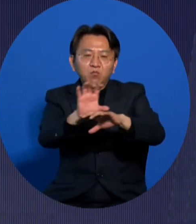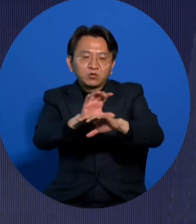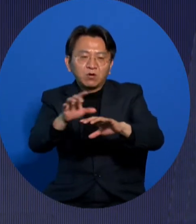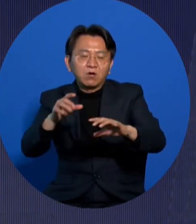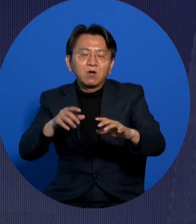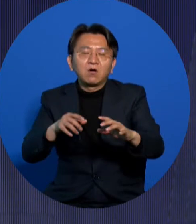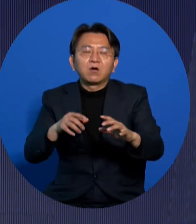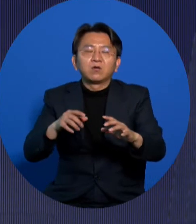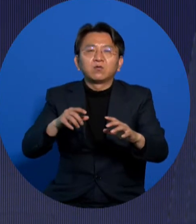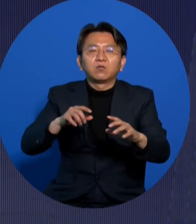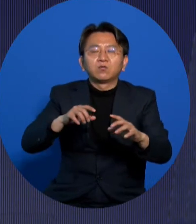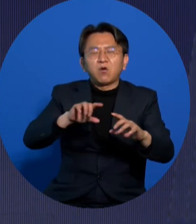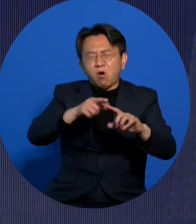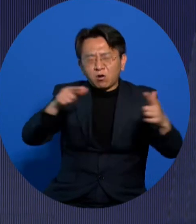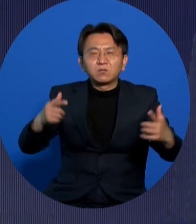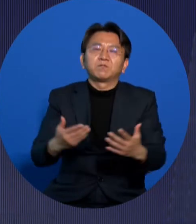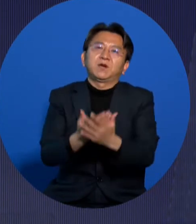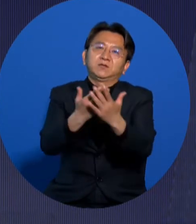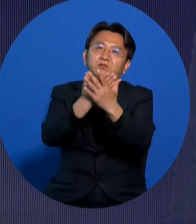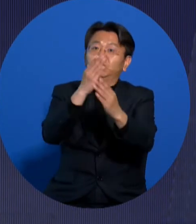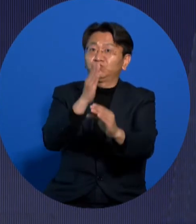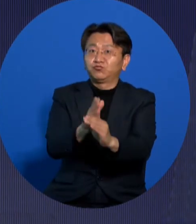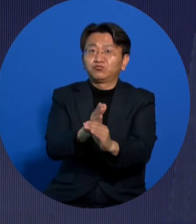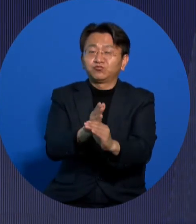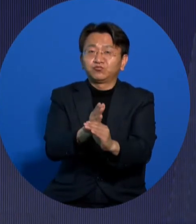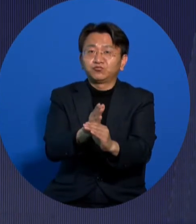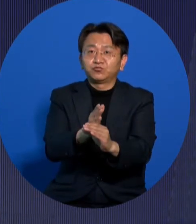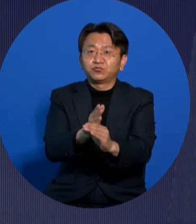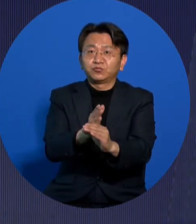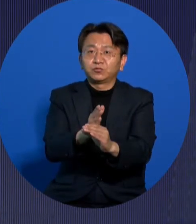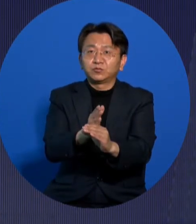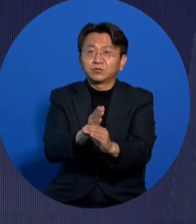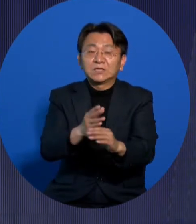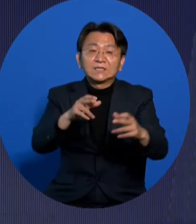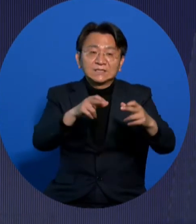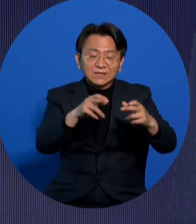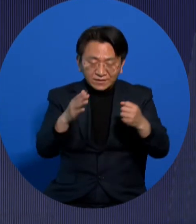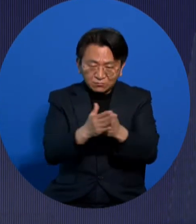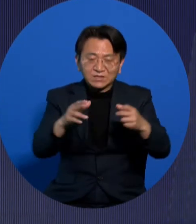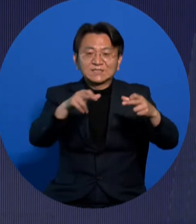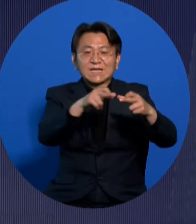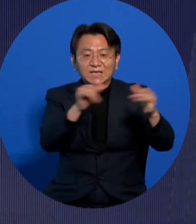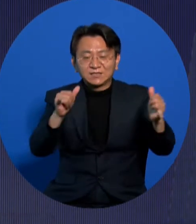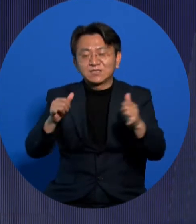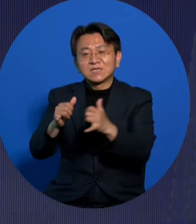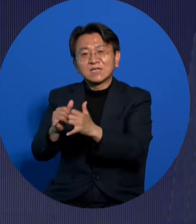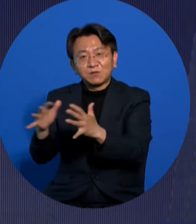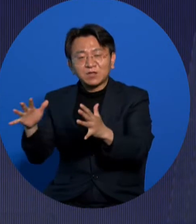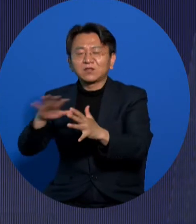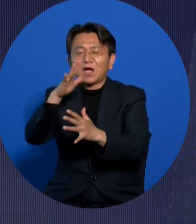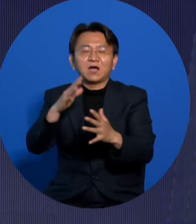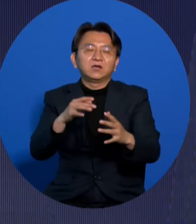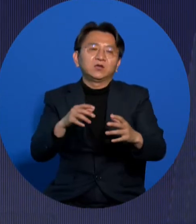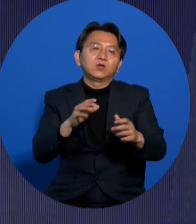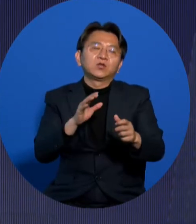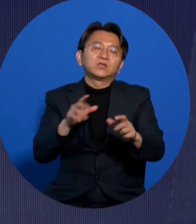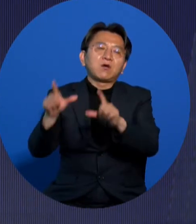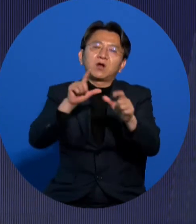있습니다. 이러한 과학의 발달에 의해 장애인과 비장애인 모두의 생활에 도움이 되는 기술,